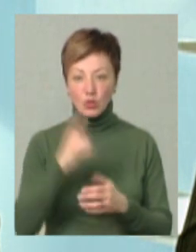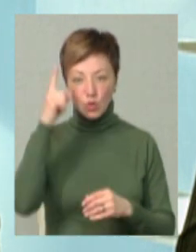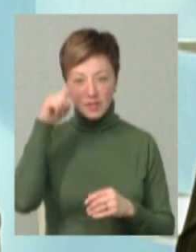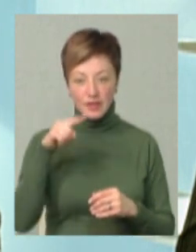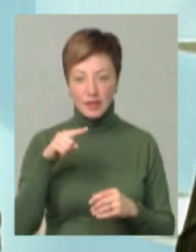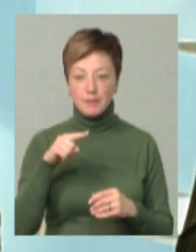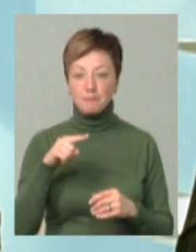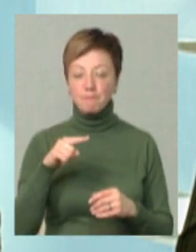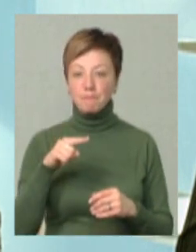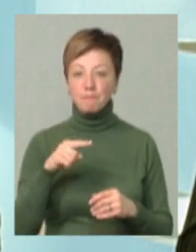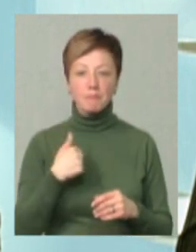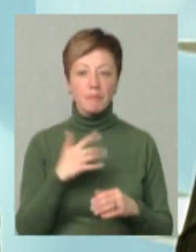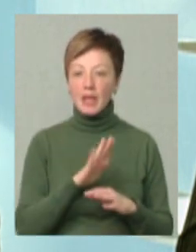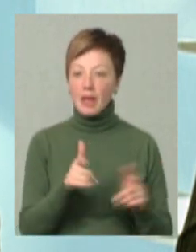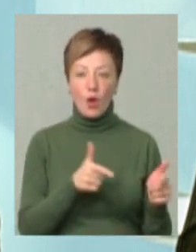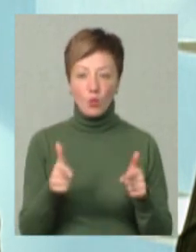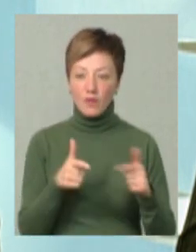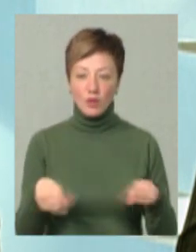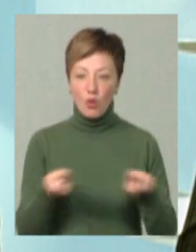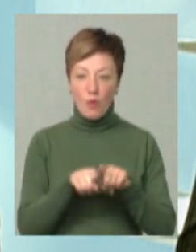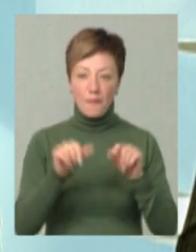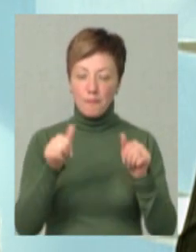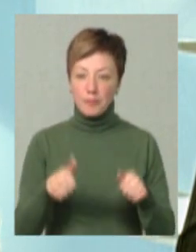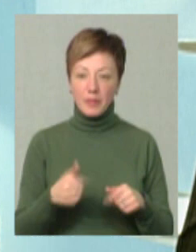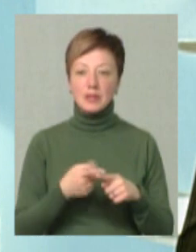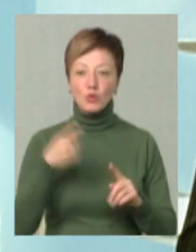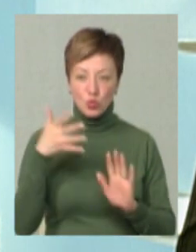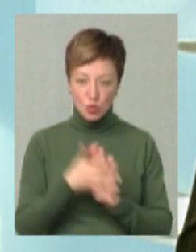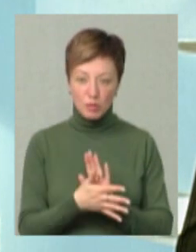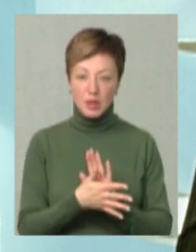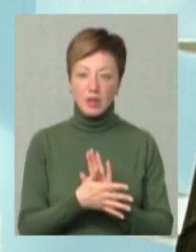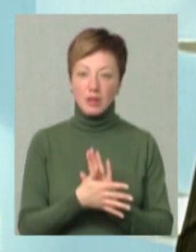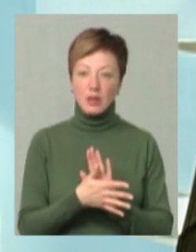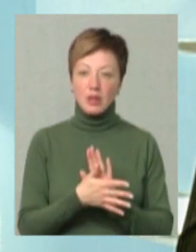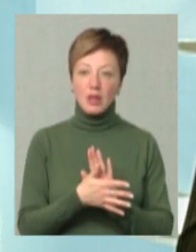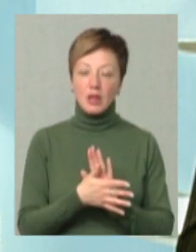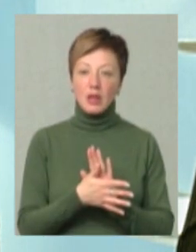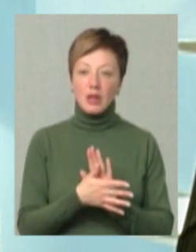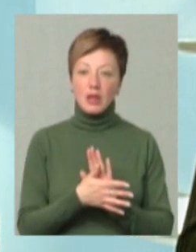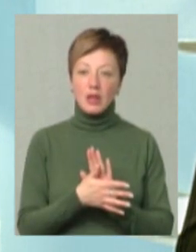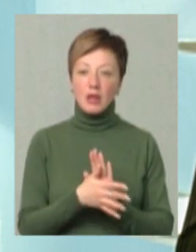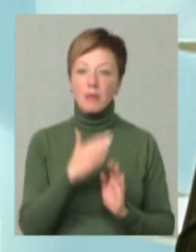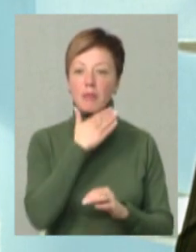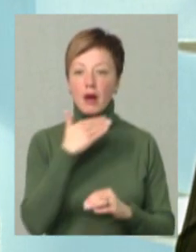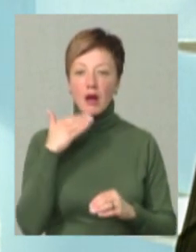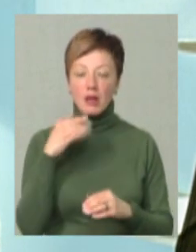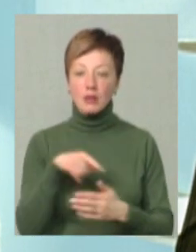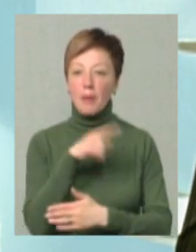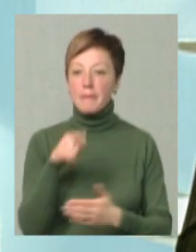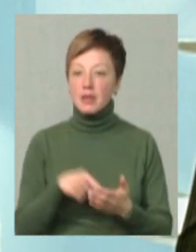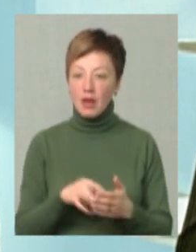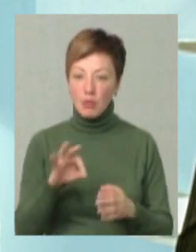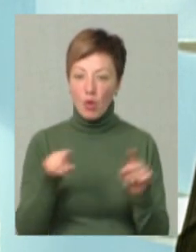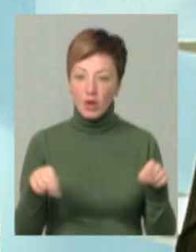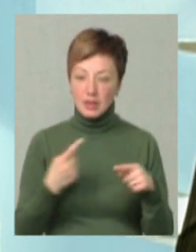знань. Ми не готувалися до такого формату, це зрозуміло, і направду дуже багато питань по